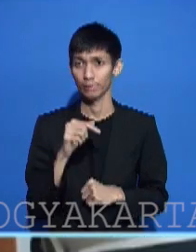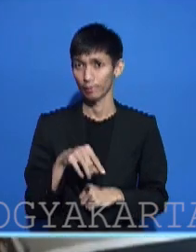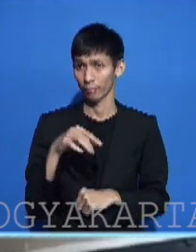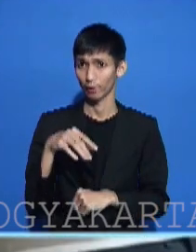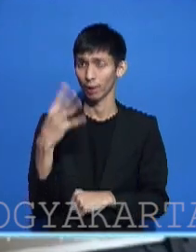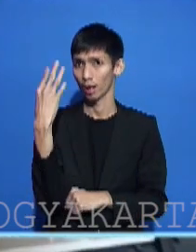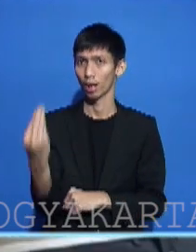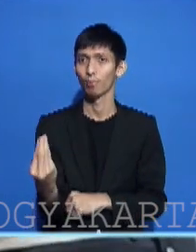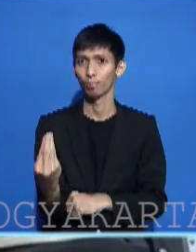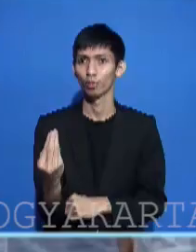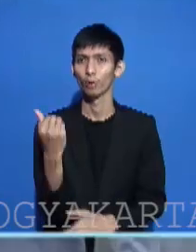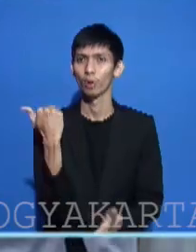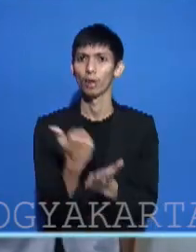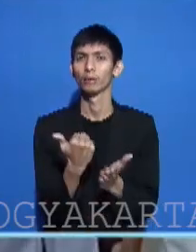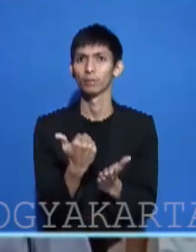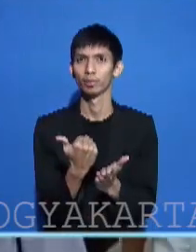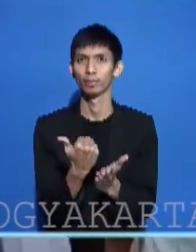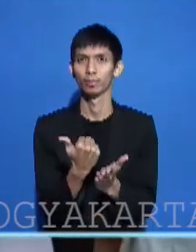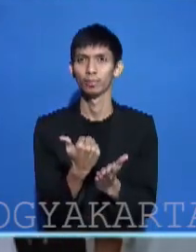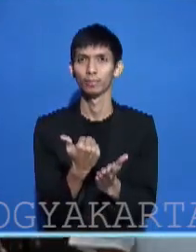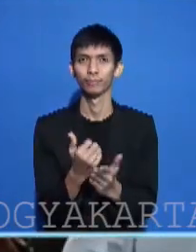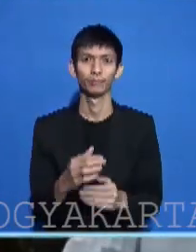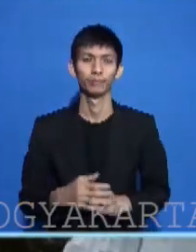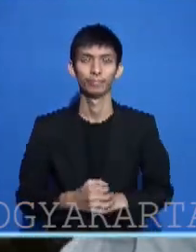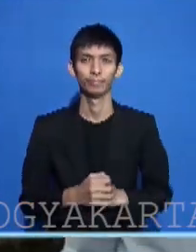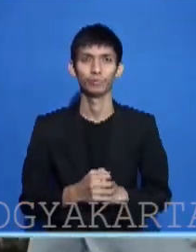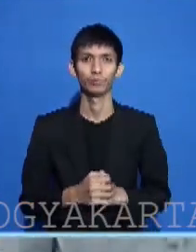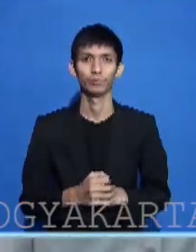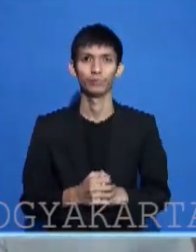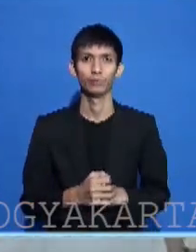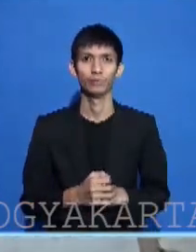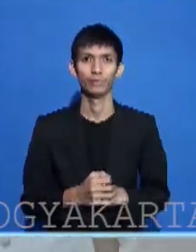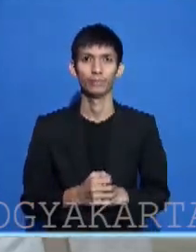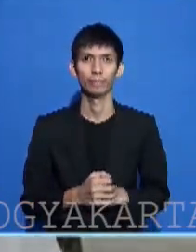halaman almarhum. Demikian Jatmiko Hadi, TVRI Yogyakarta melaporkan dari Kulon Progo.